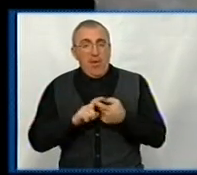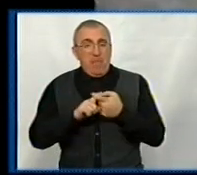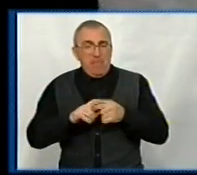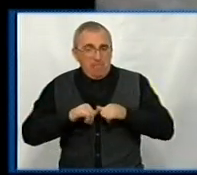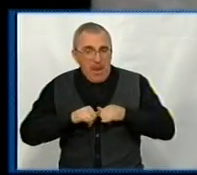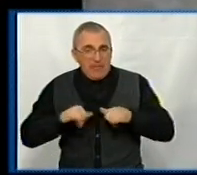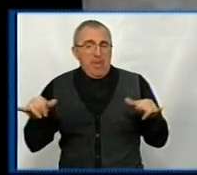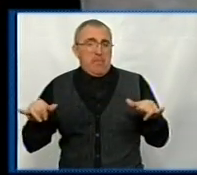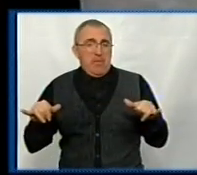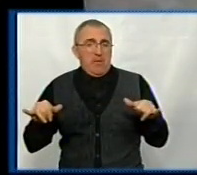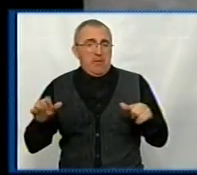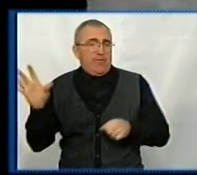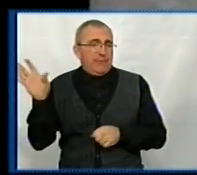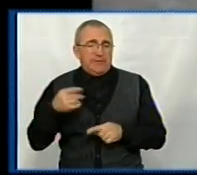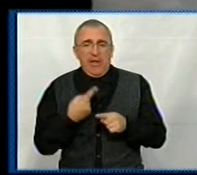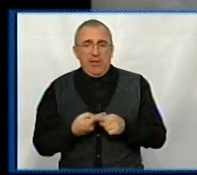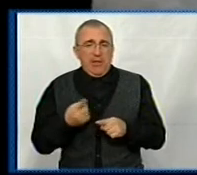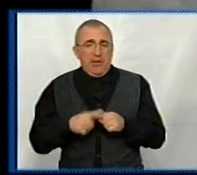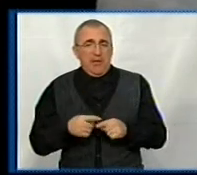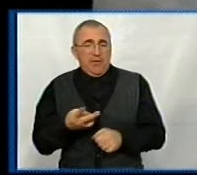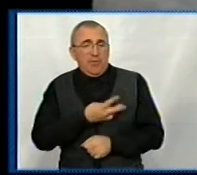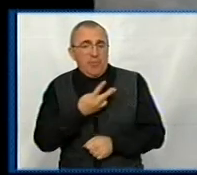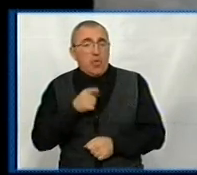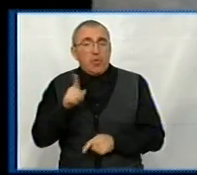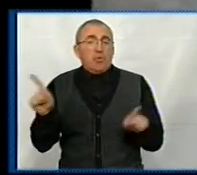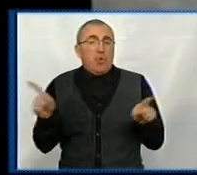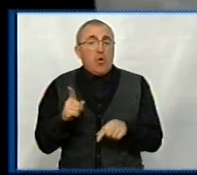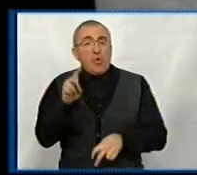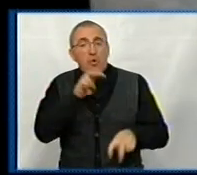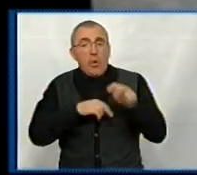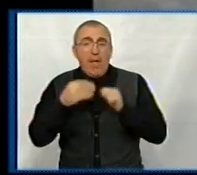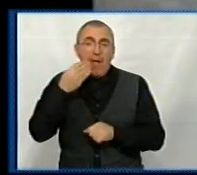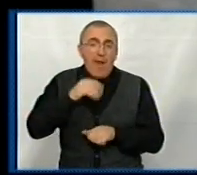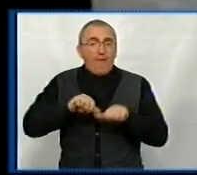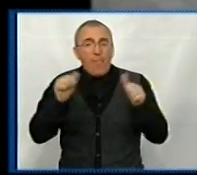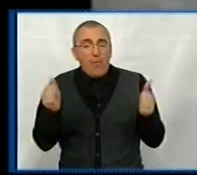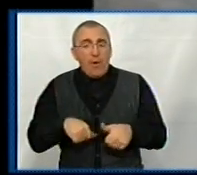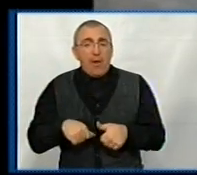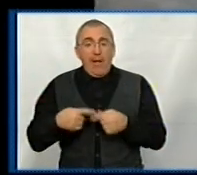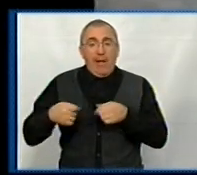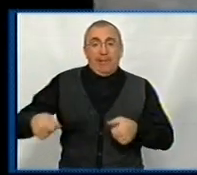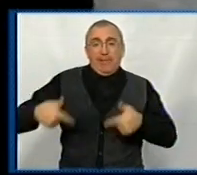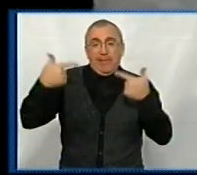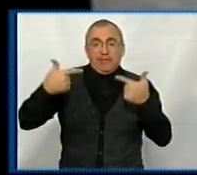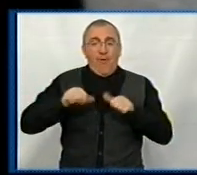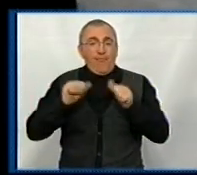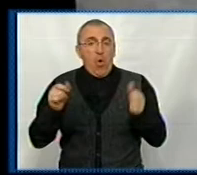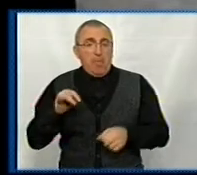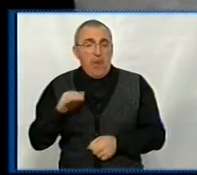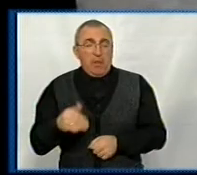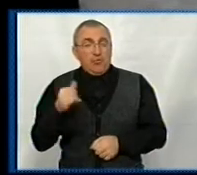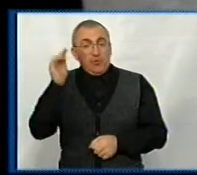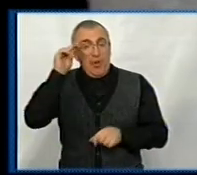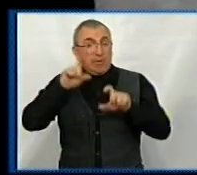да, все-таки спонукають нас до того, щоб шукати ефективні форми у дистанційному форматі. Зараз